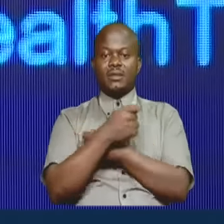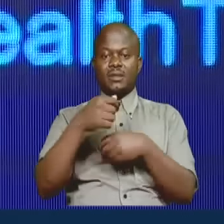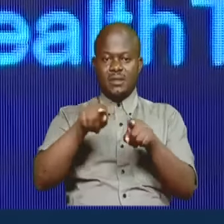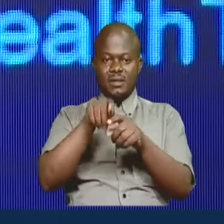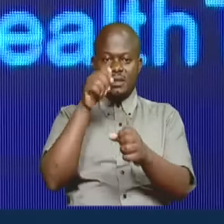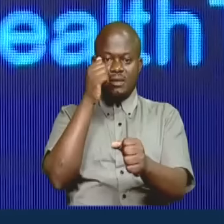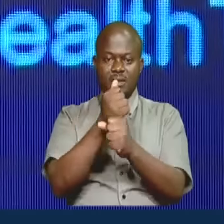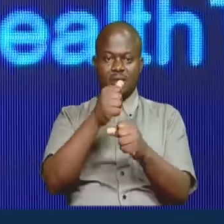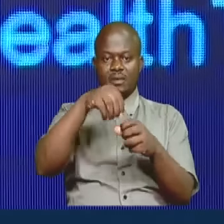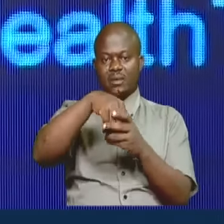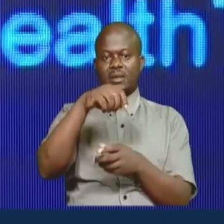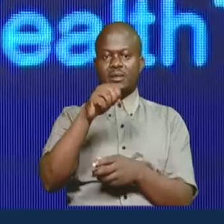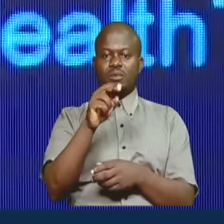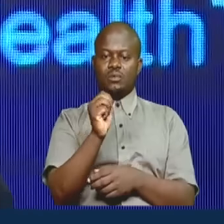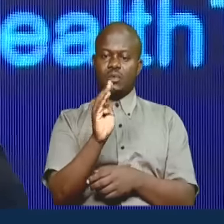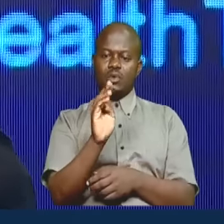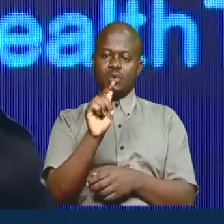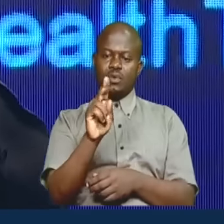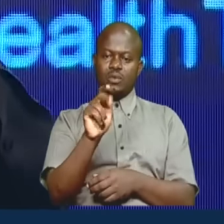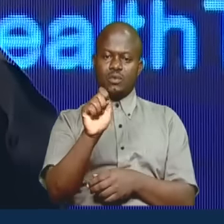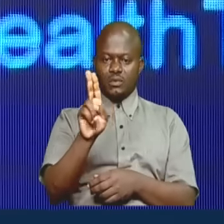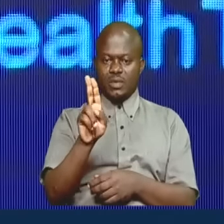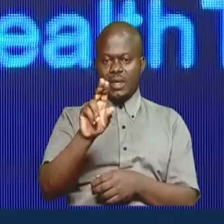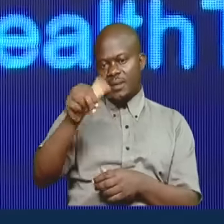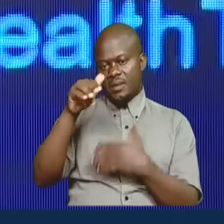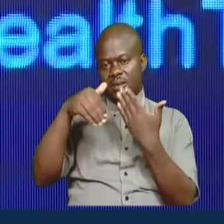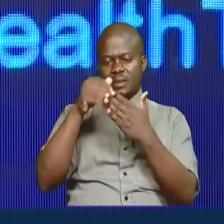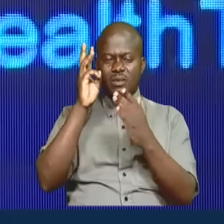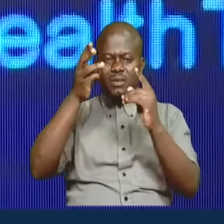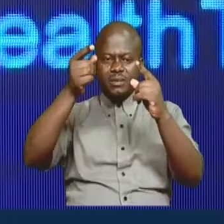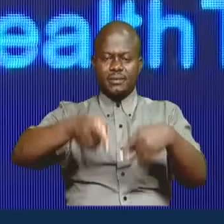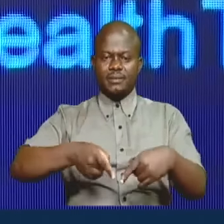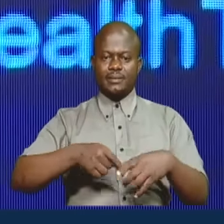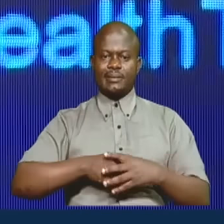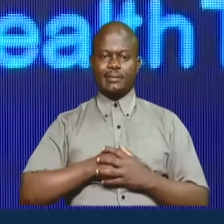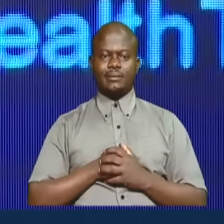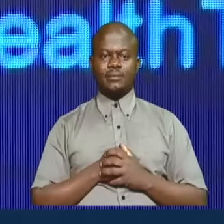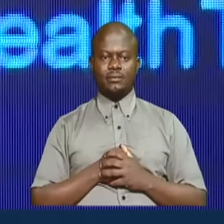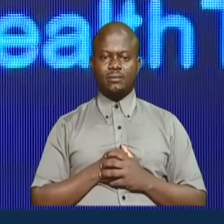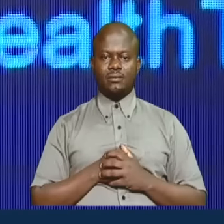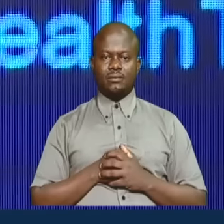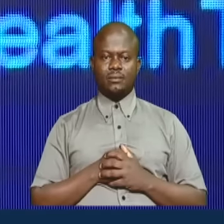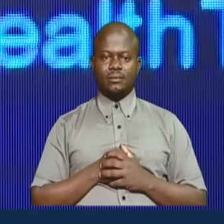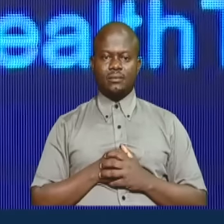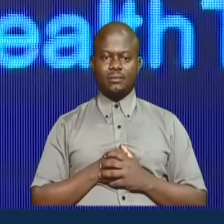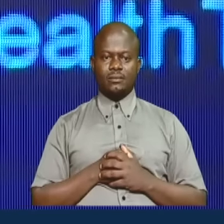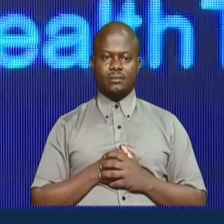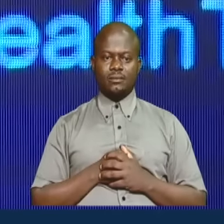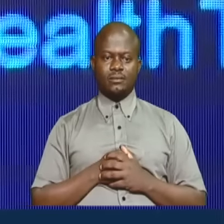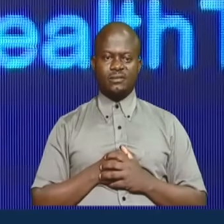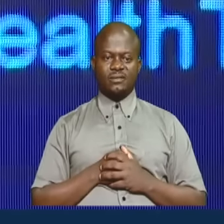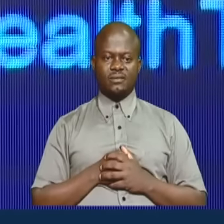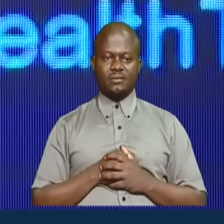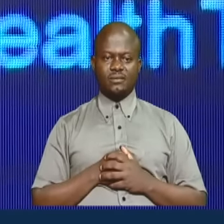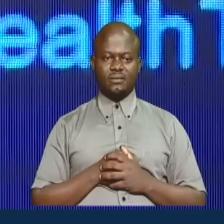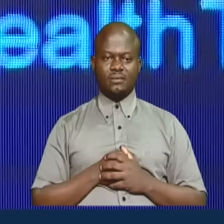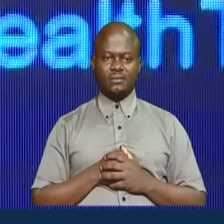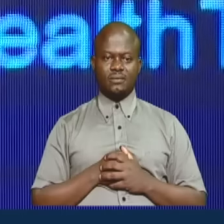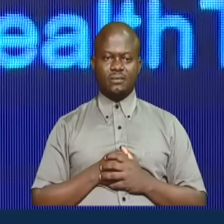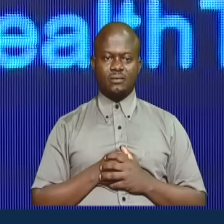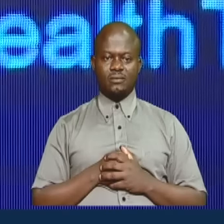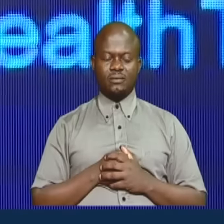kuri Tumbuto. Ibindi byose bizizana. But let's make it a reality indeed, like we have made